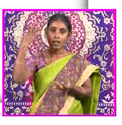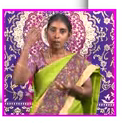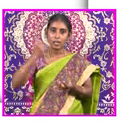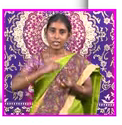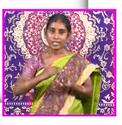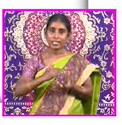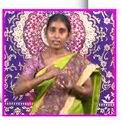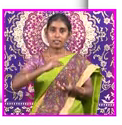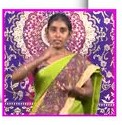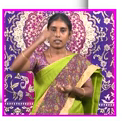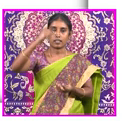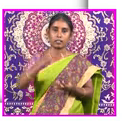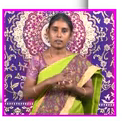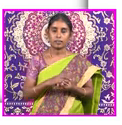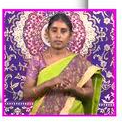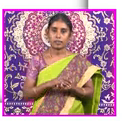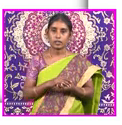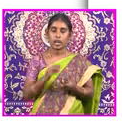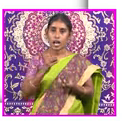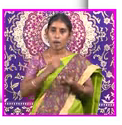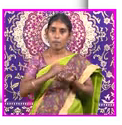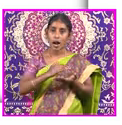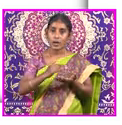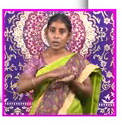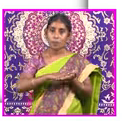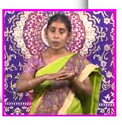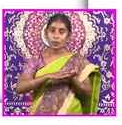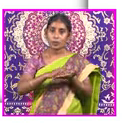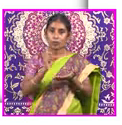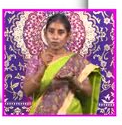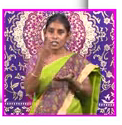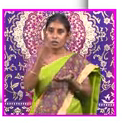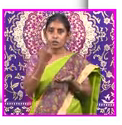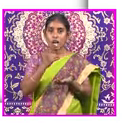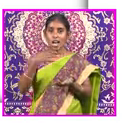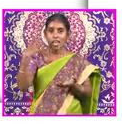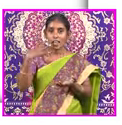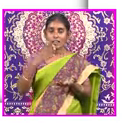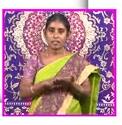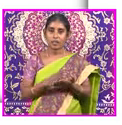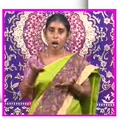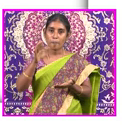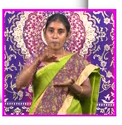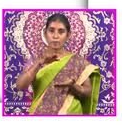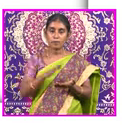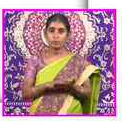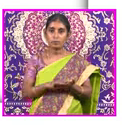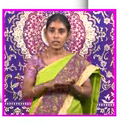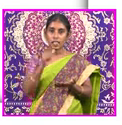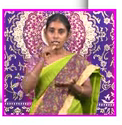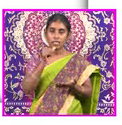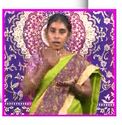கொஞ்சமாக சூடேறிட்டு பாத்திரத்தில் மேல் பகுதியை நோக்கி என்னது கீழே இருக்கிற வெப்பமானது மேல் பகுதியை நோக்கி கடத்தும். ஸோ இதே கான்செப்ட் தான்